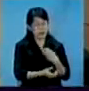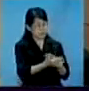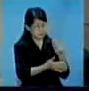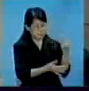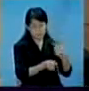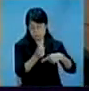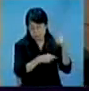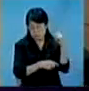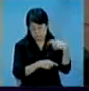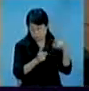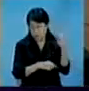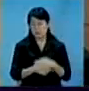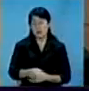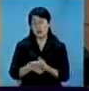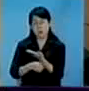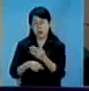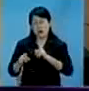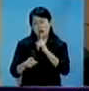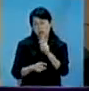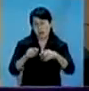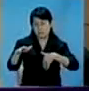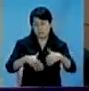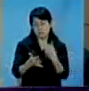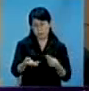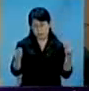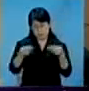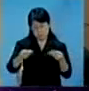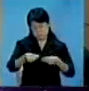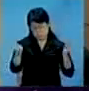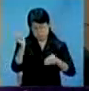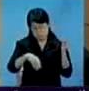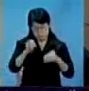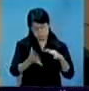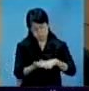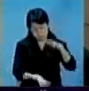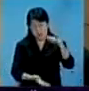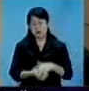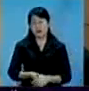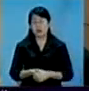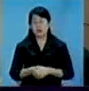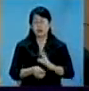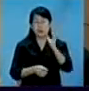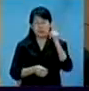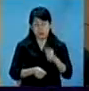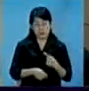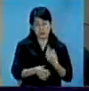ผมจะชวนประชาชนลงขันเพราะในโลกแห่งความเป็นจริงมีการจ้างไปฆ่าคนอื่นเท่านั้น